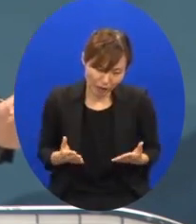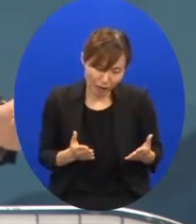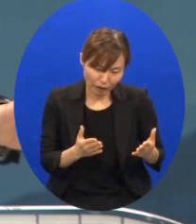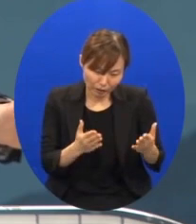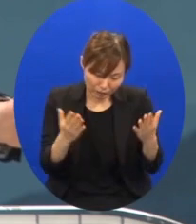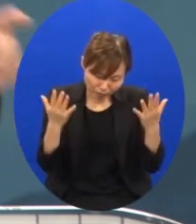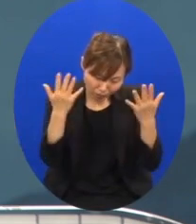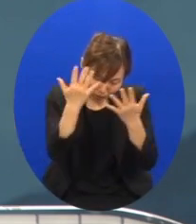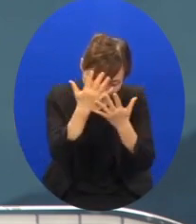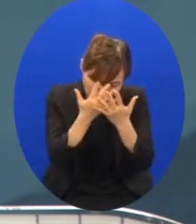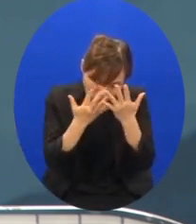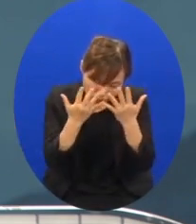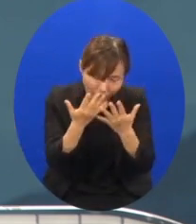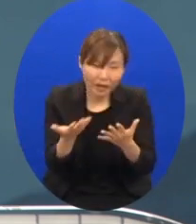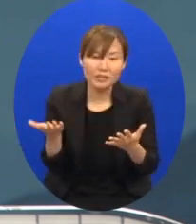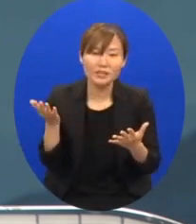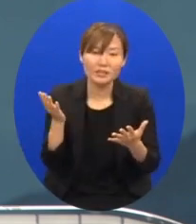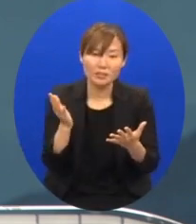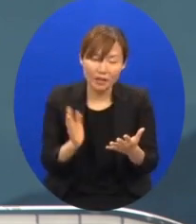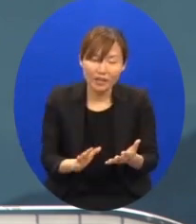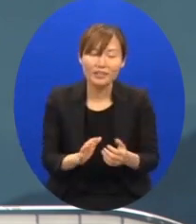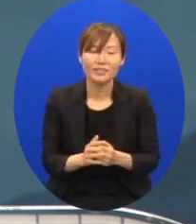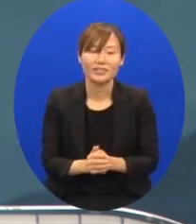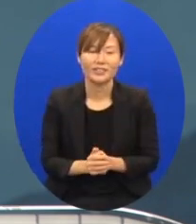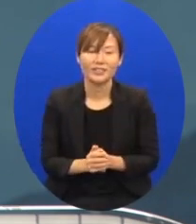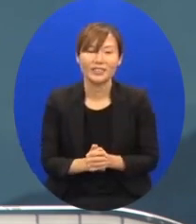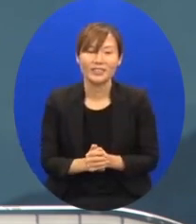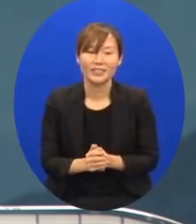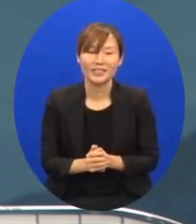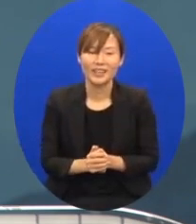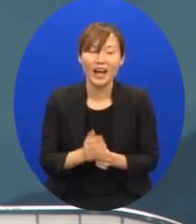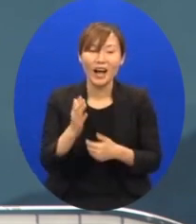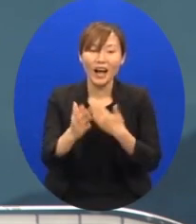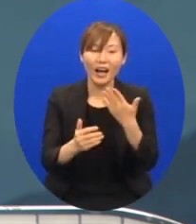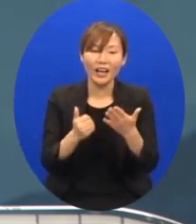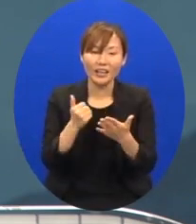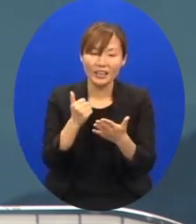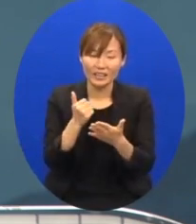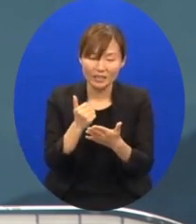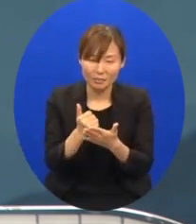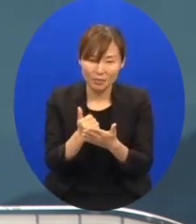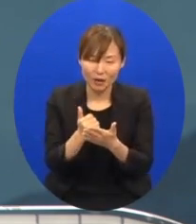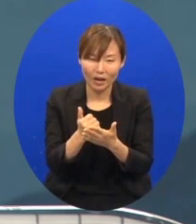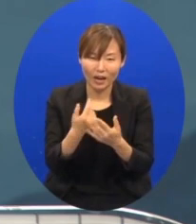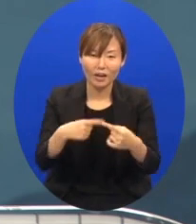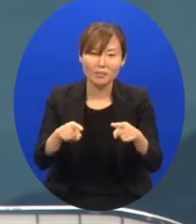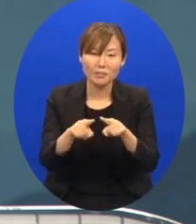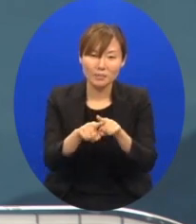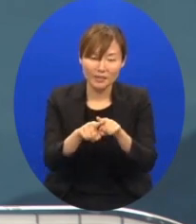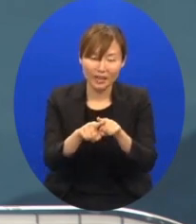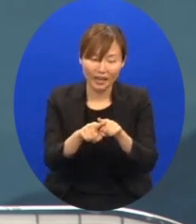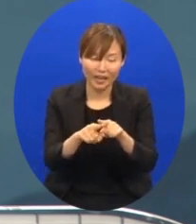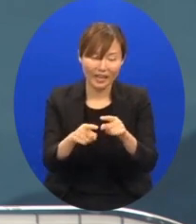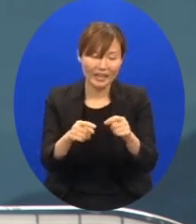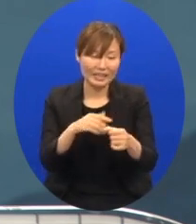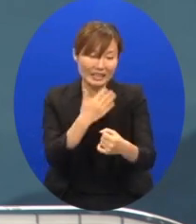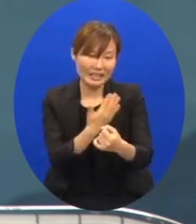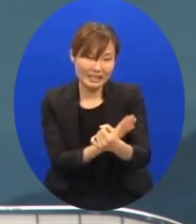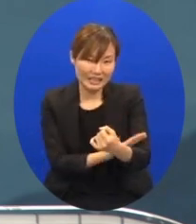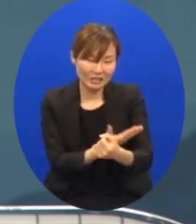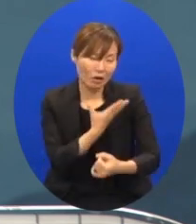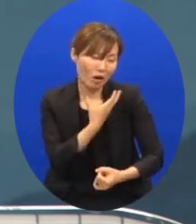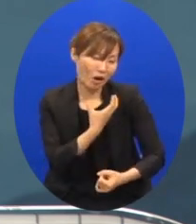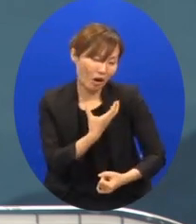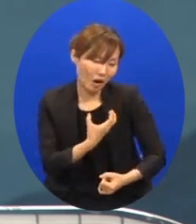않습니다 아브라함이 가지고 있는 능력은 하나님이 함께 계시는 것이었어요 야곱이 가지고 있었던